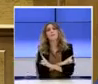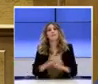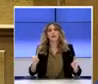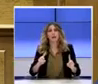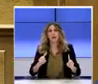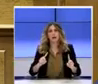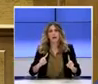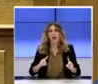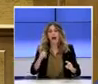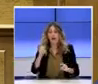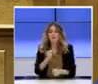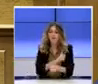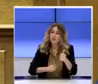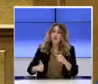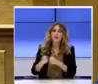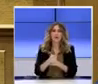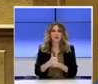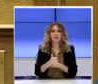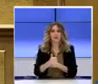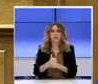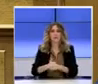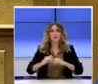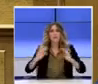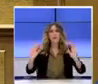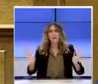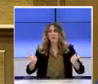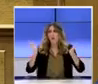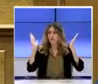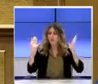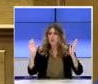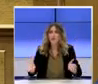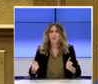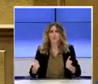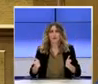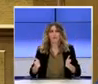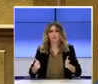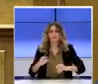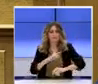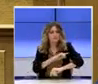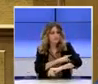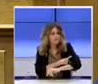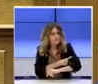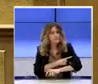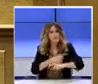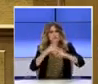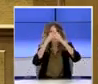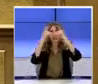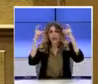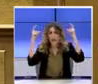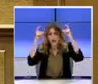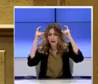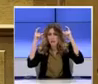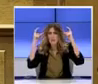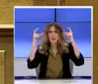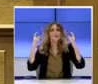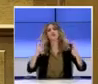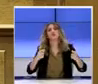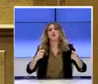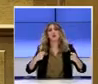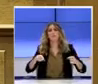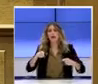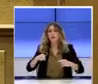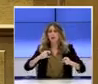μέσο, με όσους δίνουν τη μάχη στην πρώτη γραμμή για τη ζωή και την υγεία των συνανθρώπων